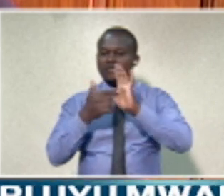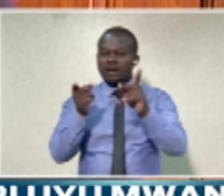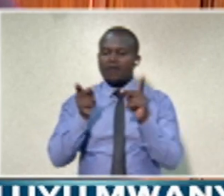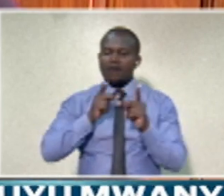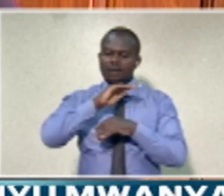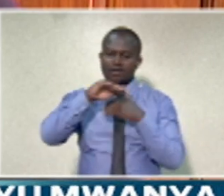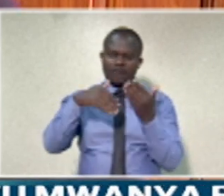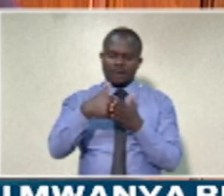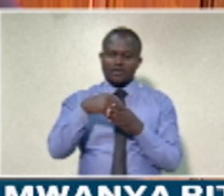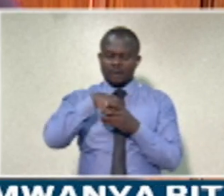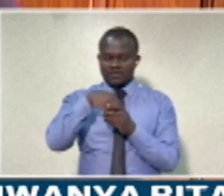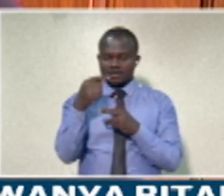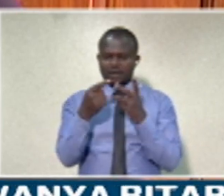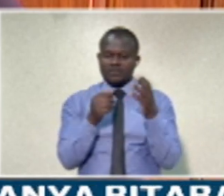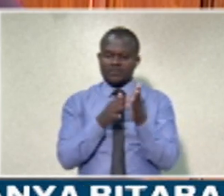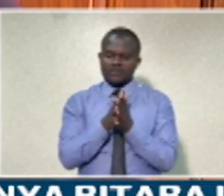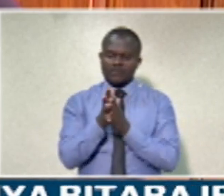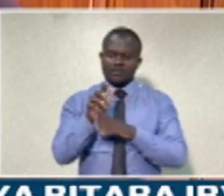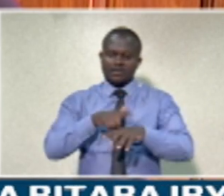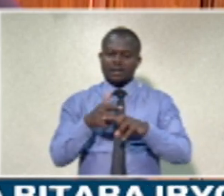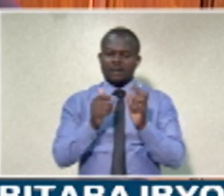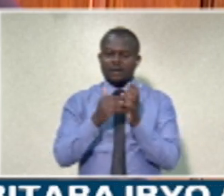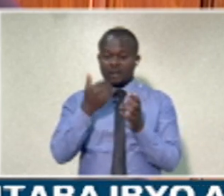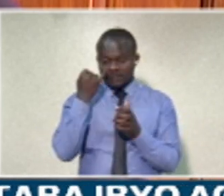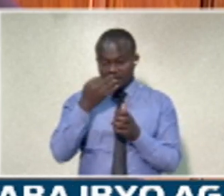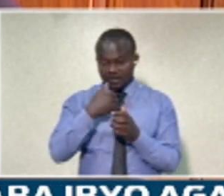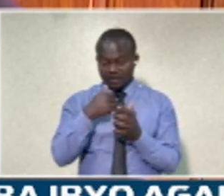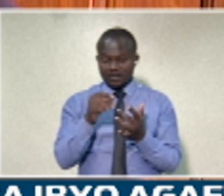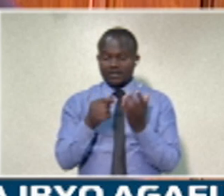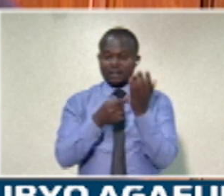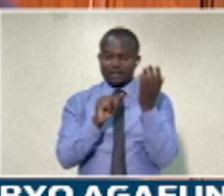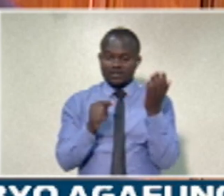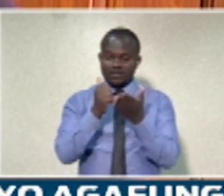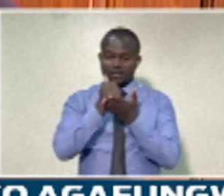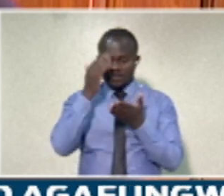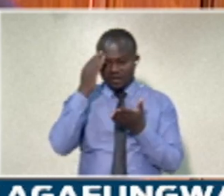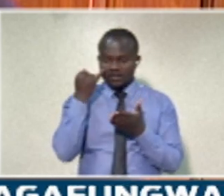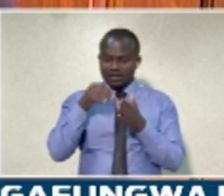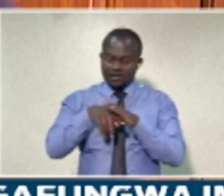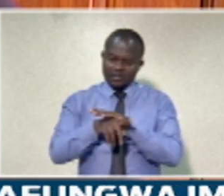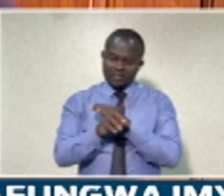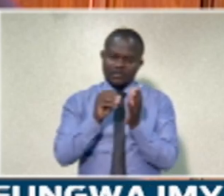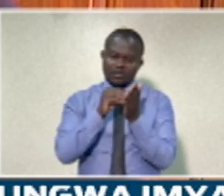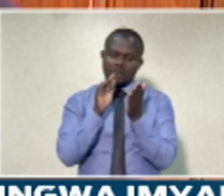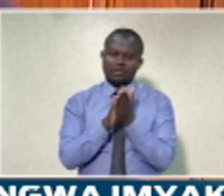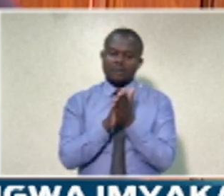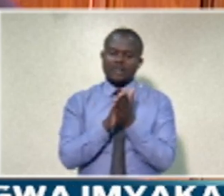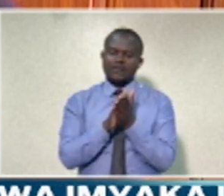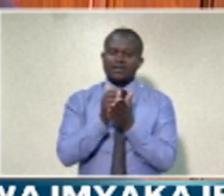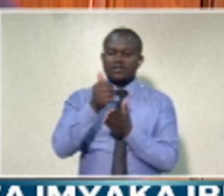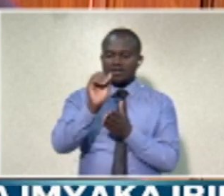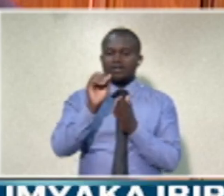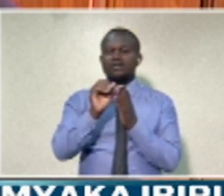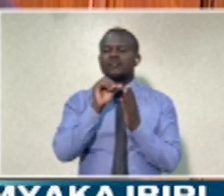hose nabyo biri mu bintu byatwaye umwanya, ariko dufite ikoranabuhanga ridufasha kumenya niba winjije dosiye yawe uri mu karere ka Nyamagabe